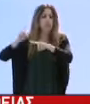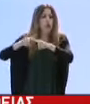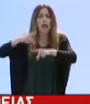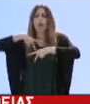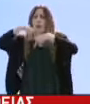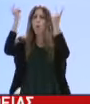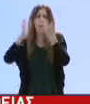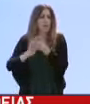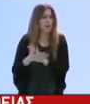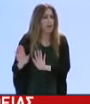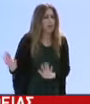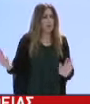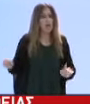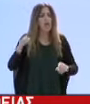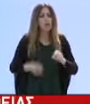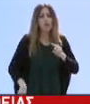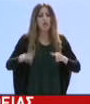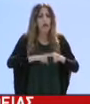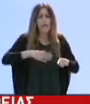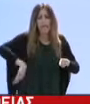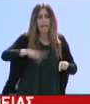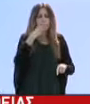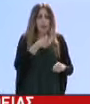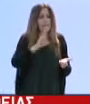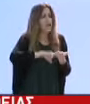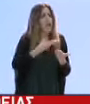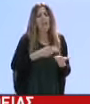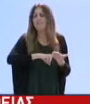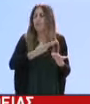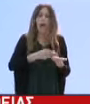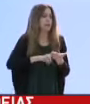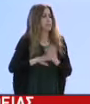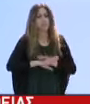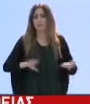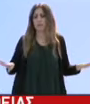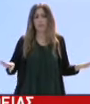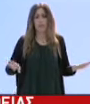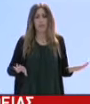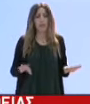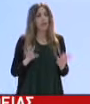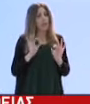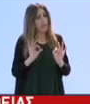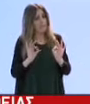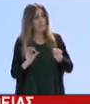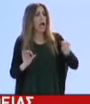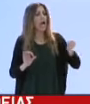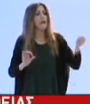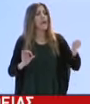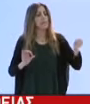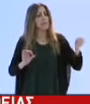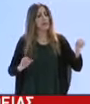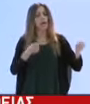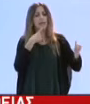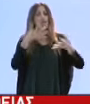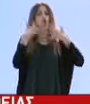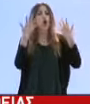ζουν τον απόλυτο εφιάλτη. Και πρώτα απ' όλα, αυτούς που η αριστερά ισχυριζόταν ότι θέλει να υπερασπίζεται,